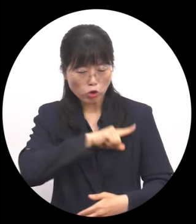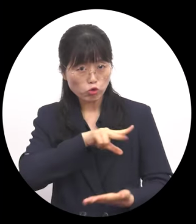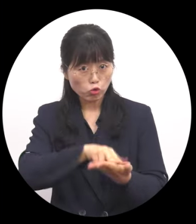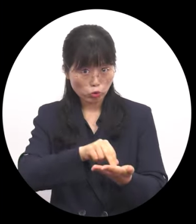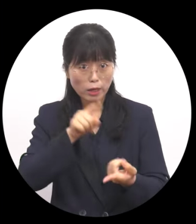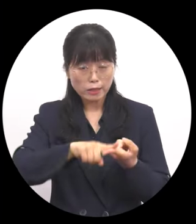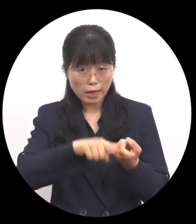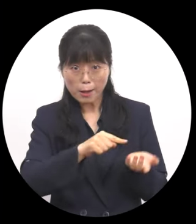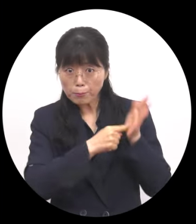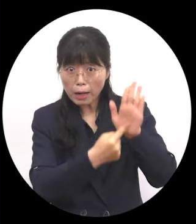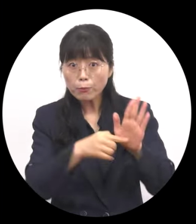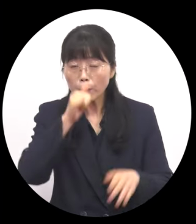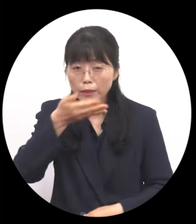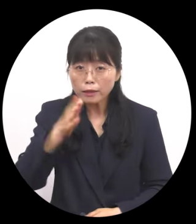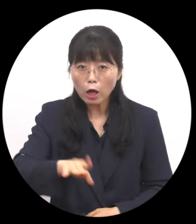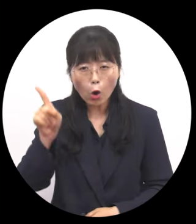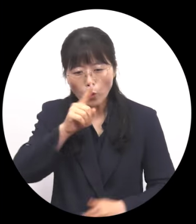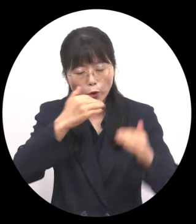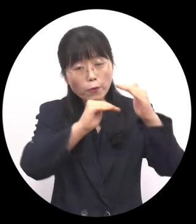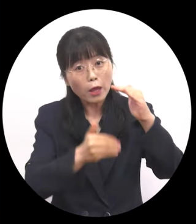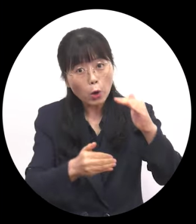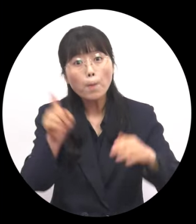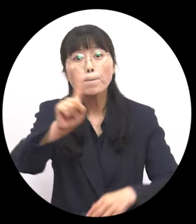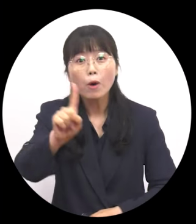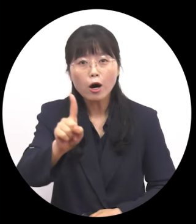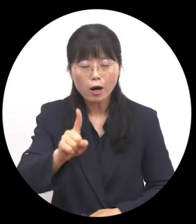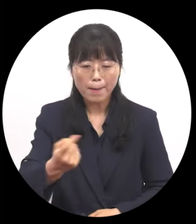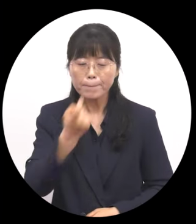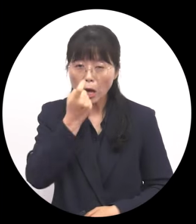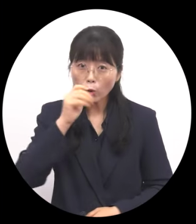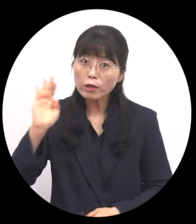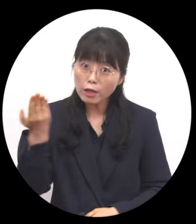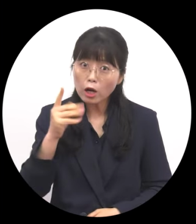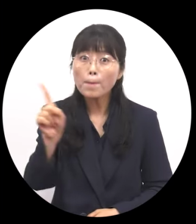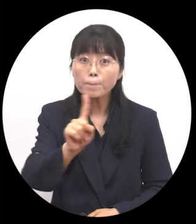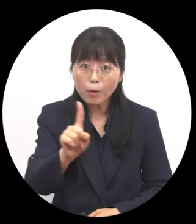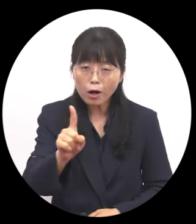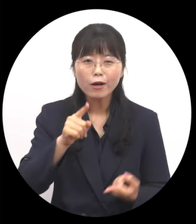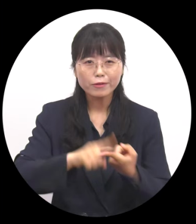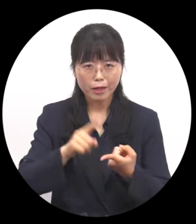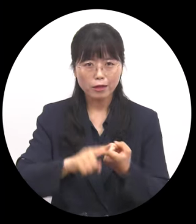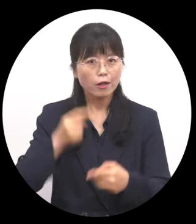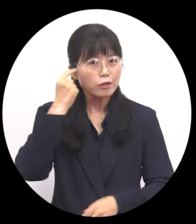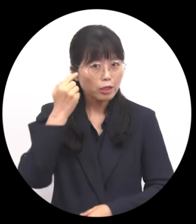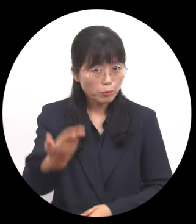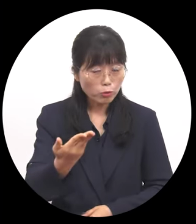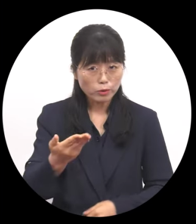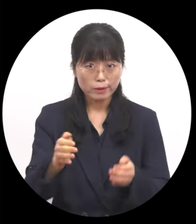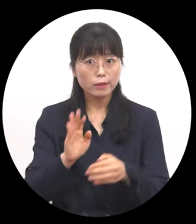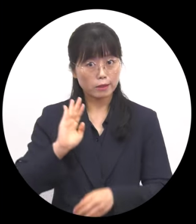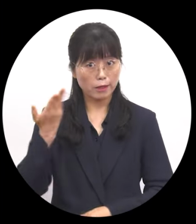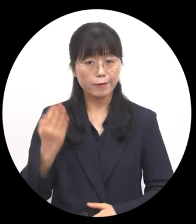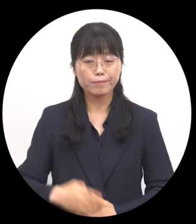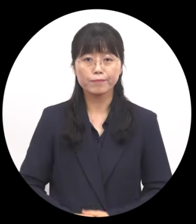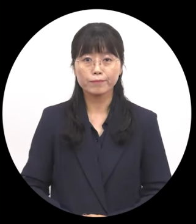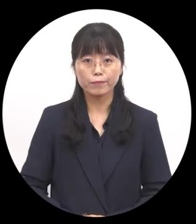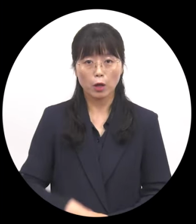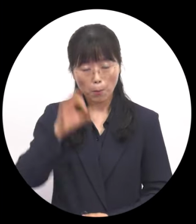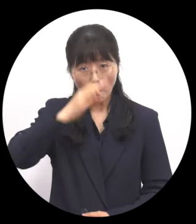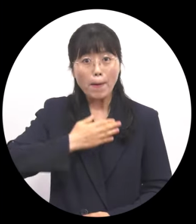대해서 발표를 했는데 어떤 내용이었냐, 배우게 된 점은 무엇이었냐, 이렇게 질문이 나가는데요.